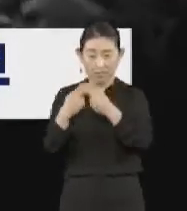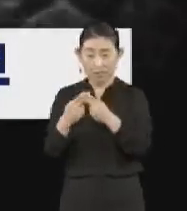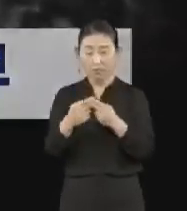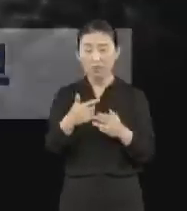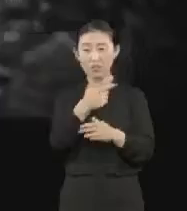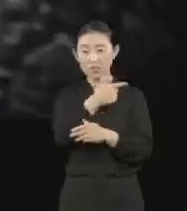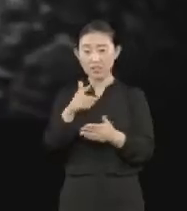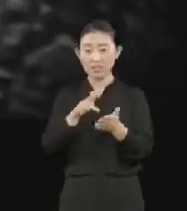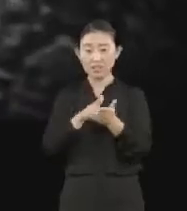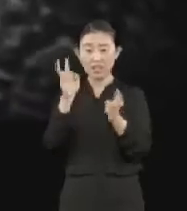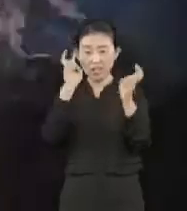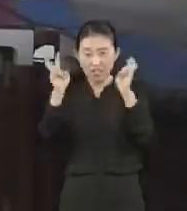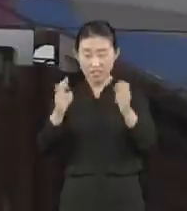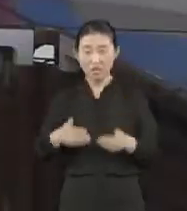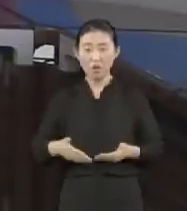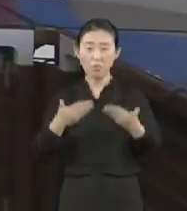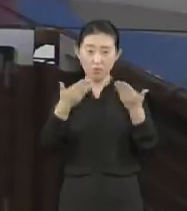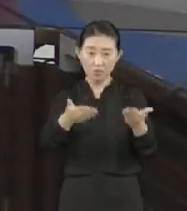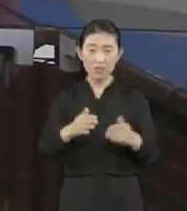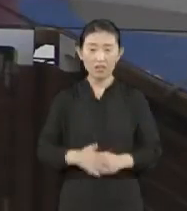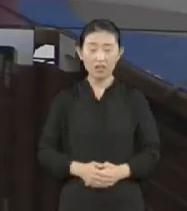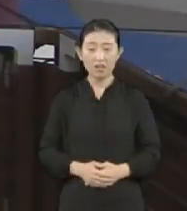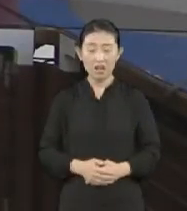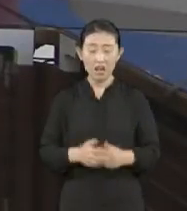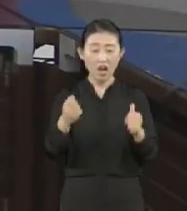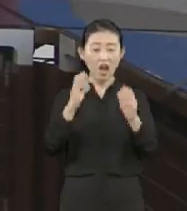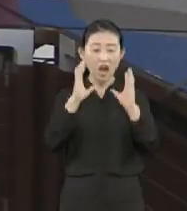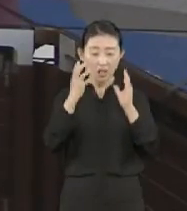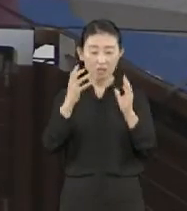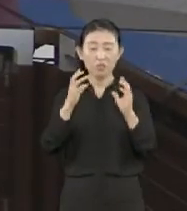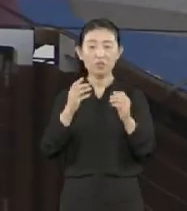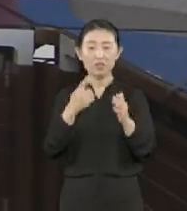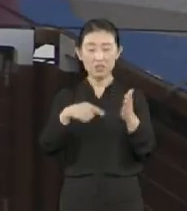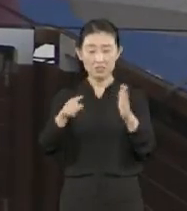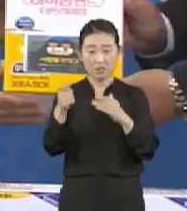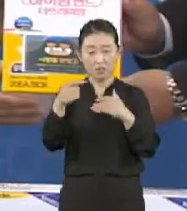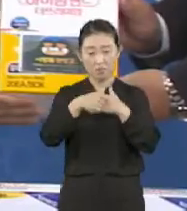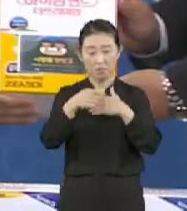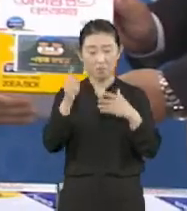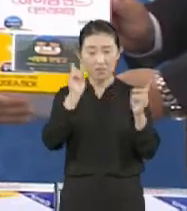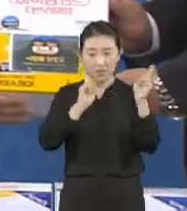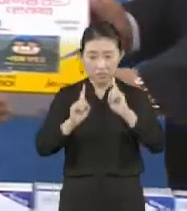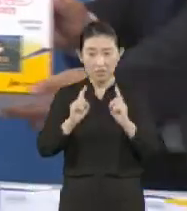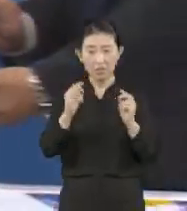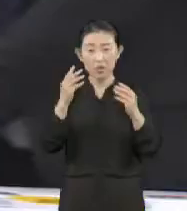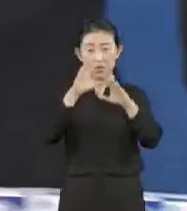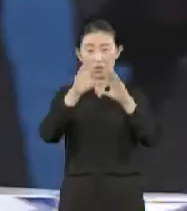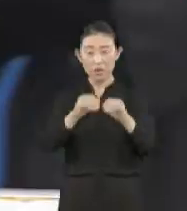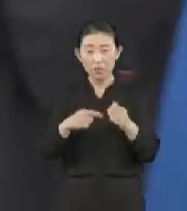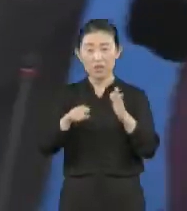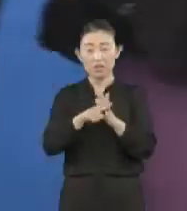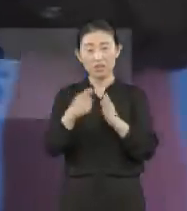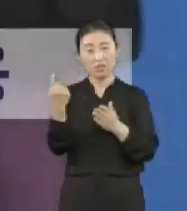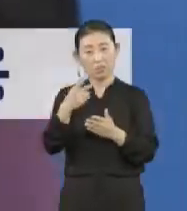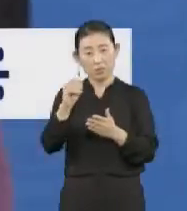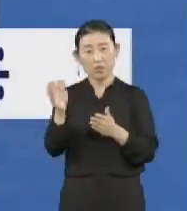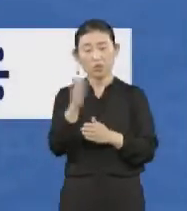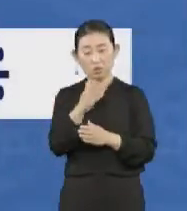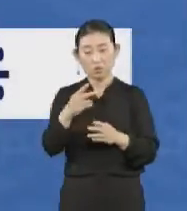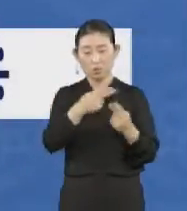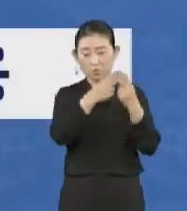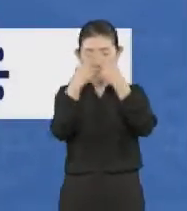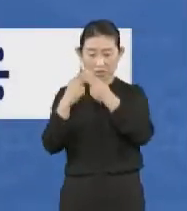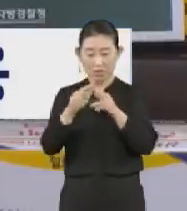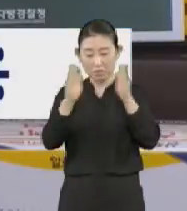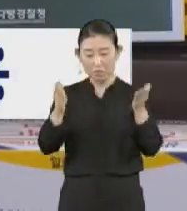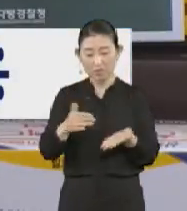제약회사가 따뜻한 마음을 보탰습니다. 학대 아동의 신체 상처 회복을 돕는 1,000만 원 상당의 반창고 제품을 기부한